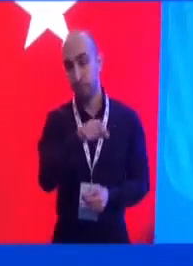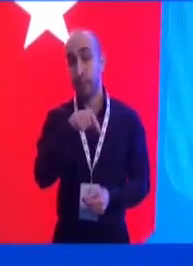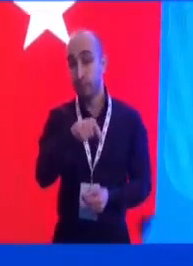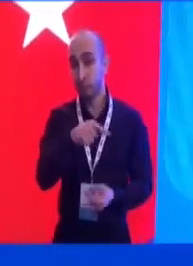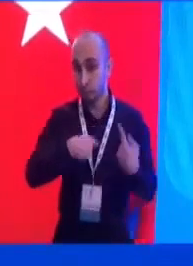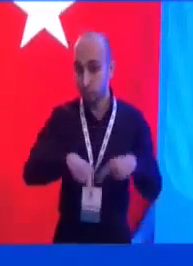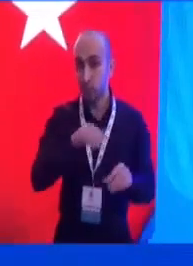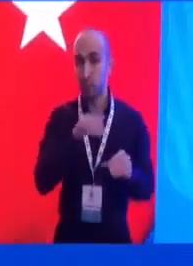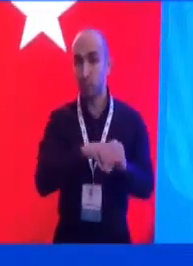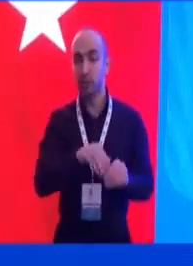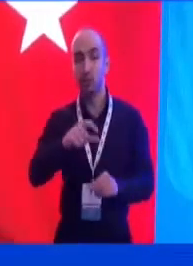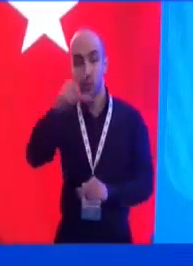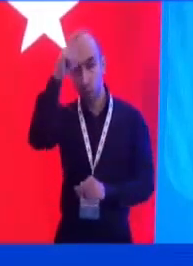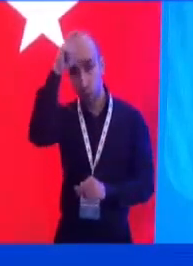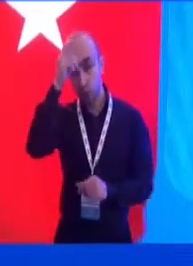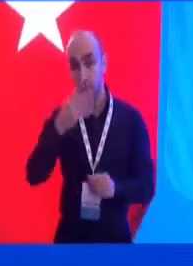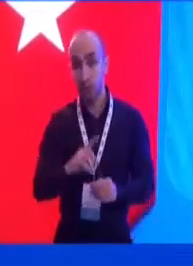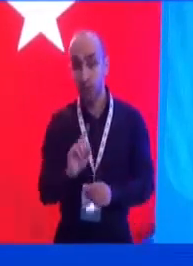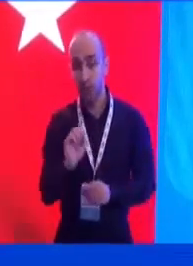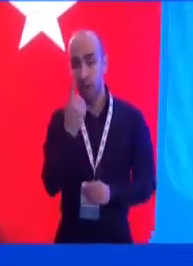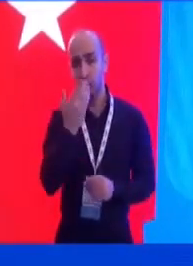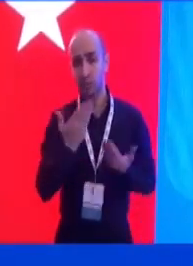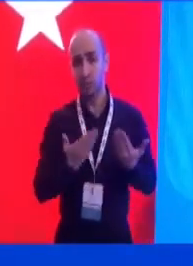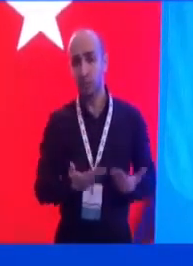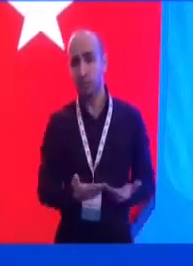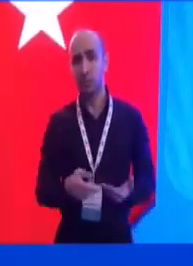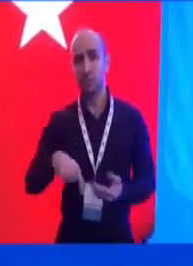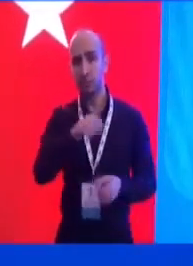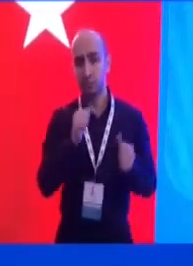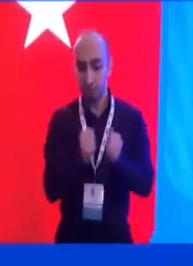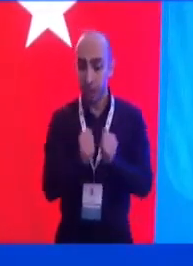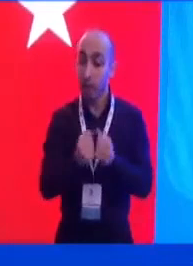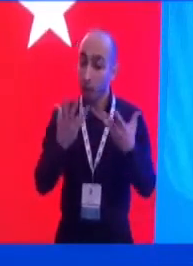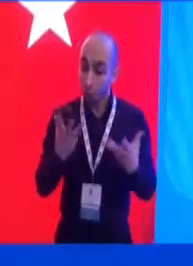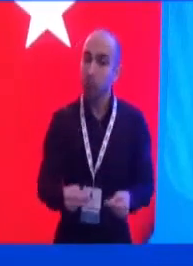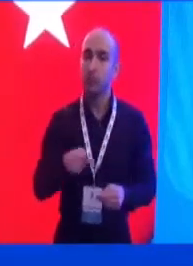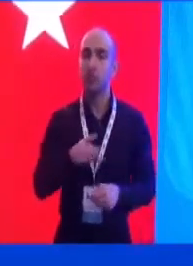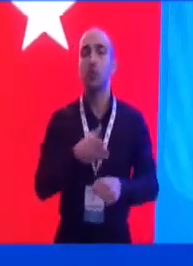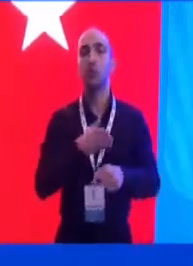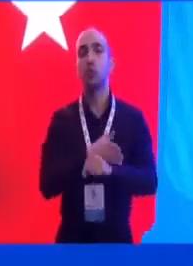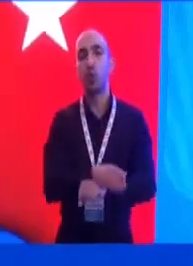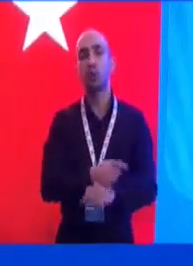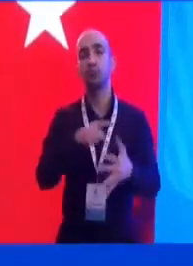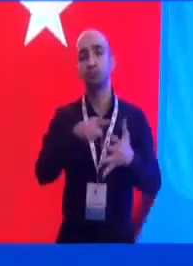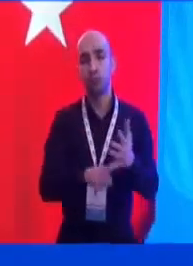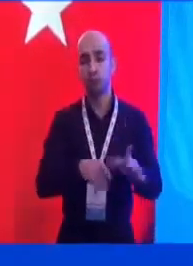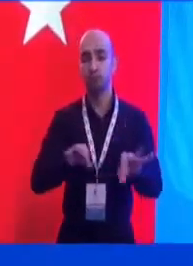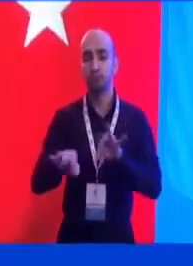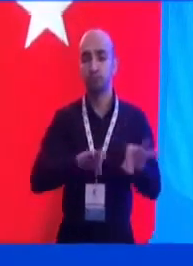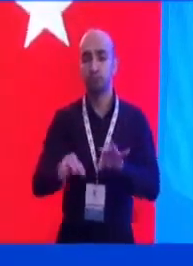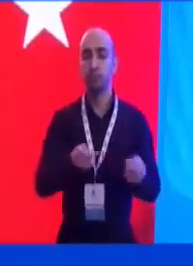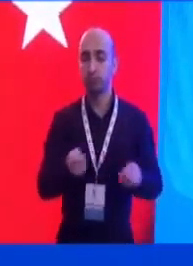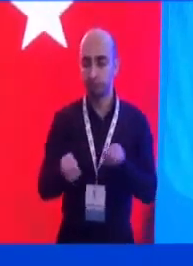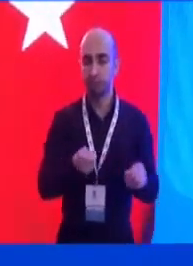partiyi ve bu ülkeyi ancak ve ancak bir arada olursak doğru bir şekilde yönetebileceğimize